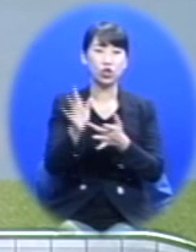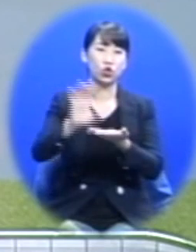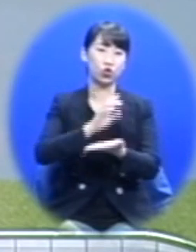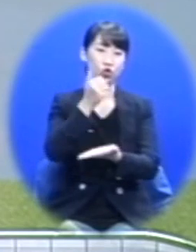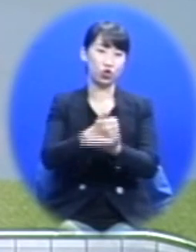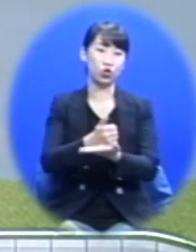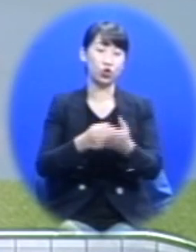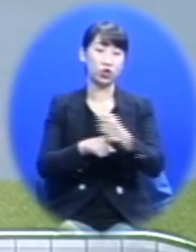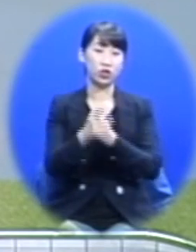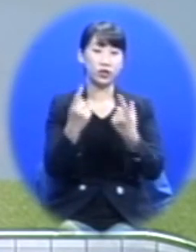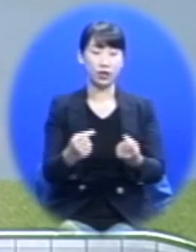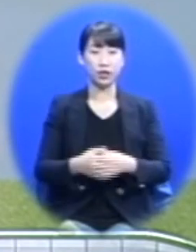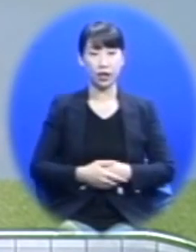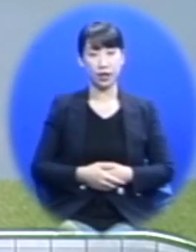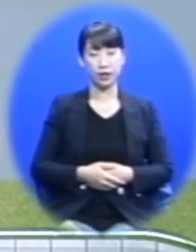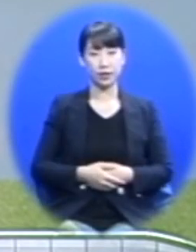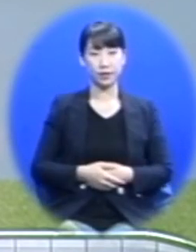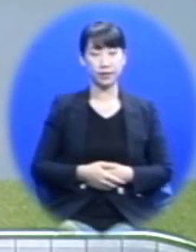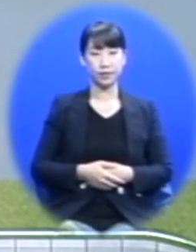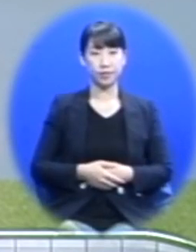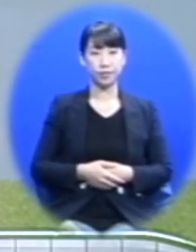오늘 이 시편에 특히 그렇습니다.